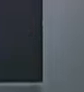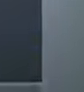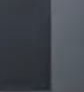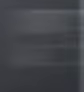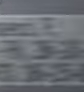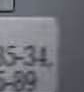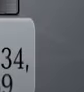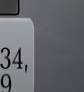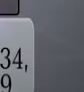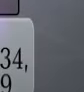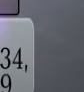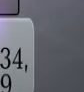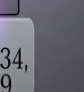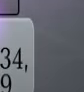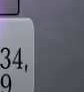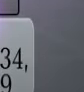жан сана.